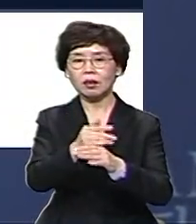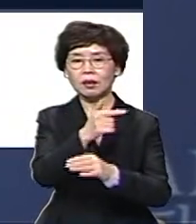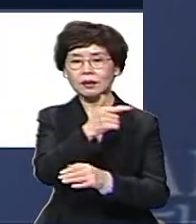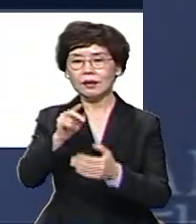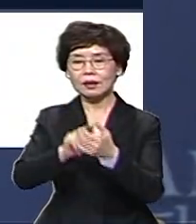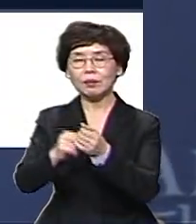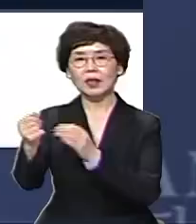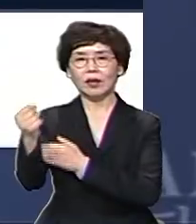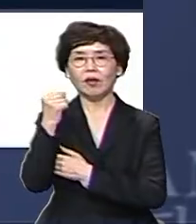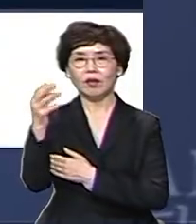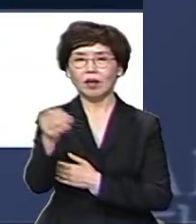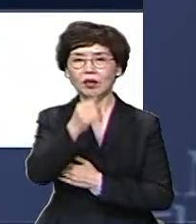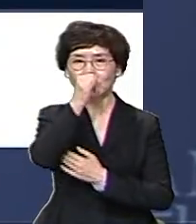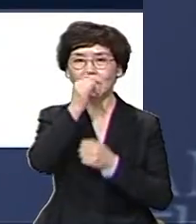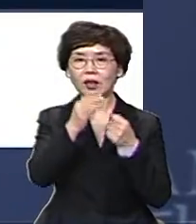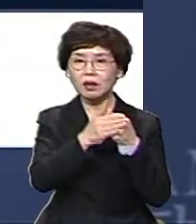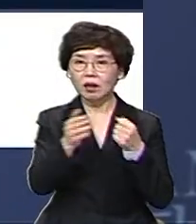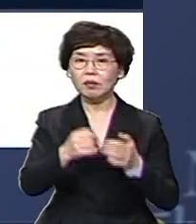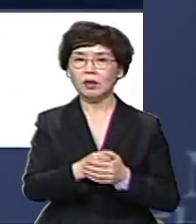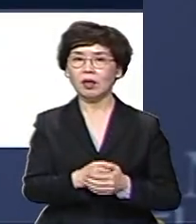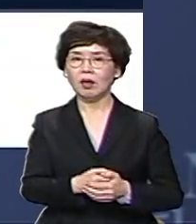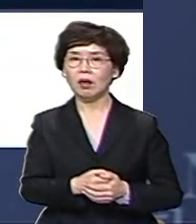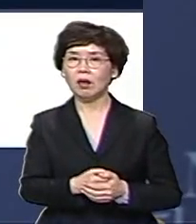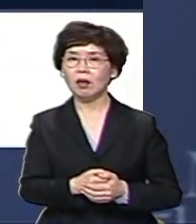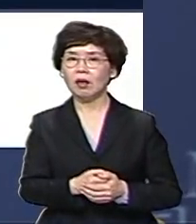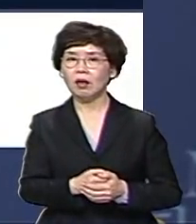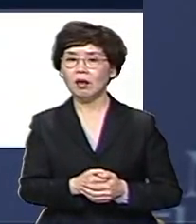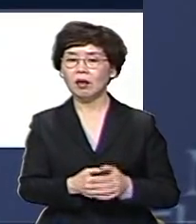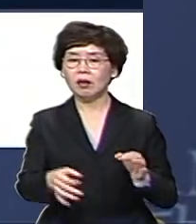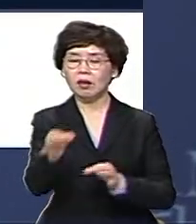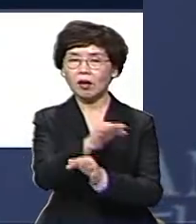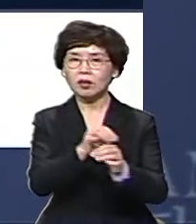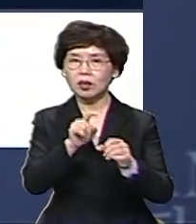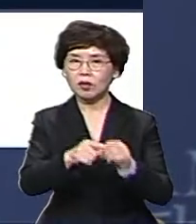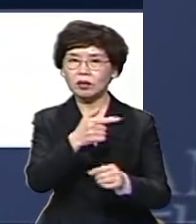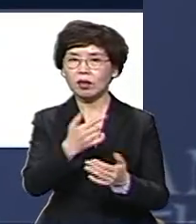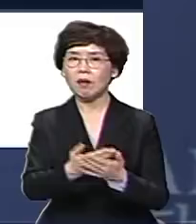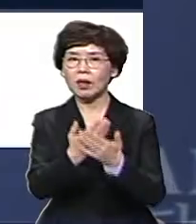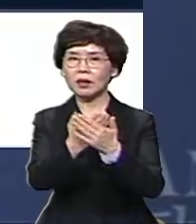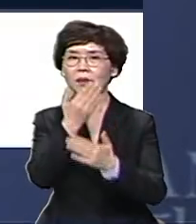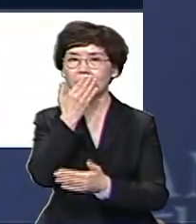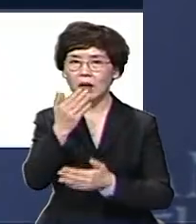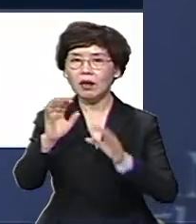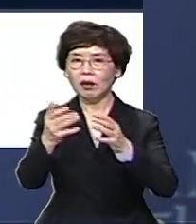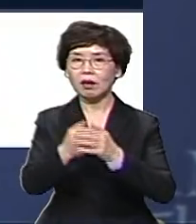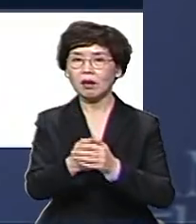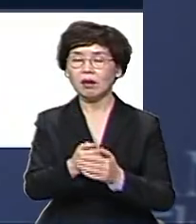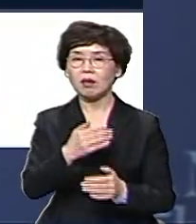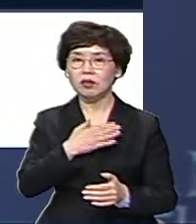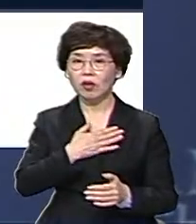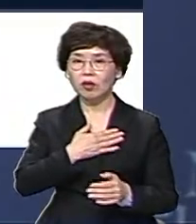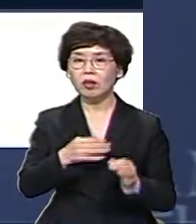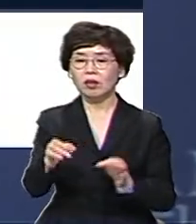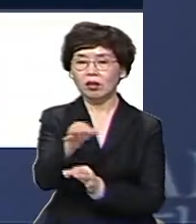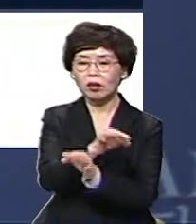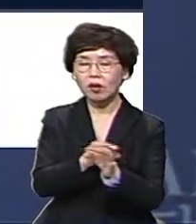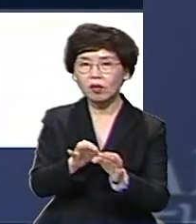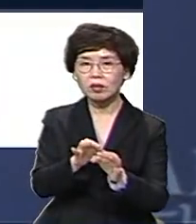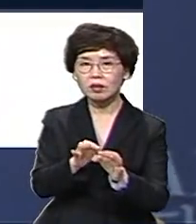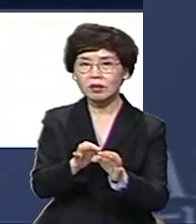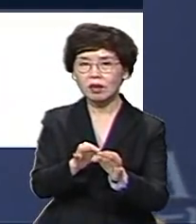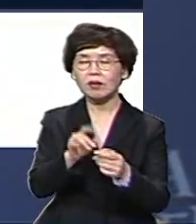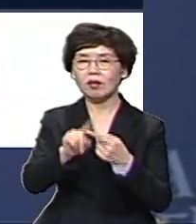있는데 이런 위치로 봐서 북한은 아주 엄청난 잠재력을 가지고 있습니다.